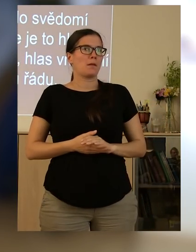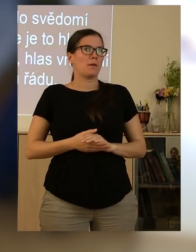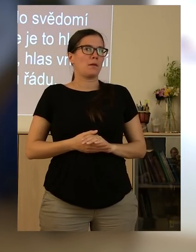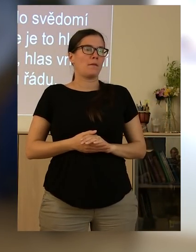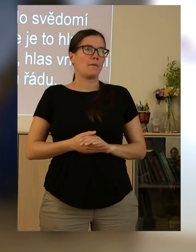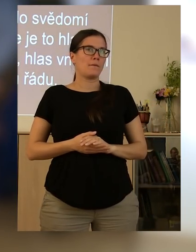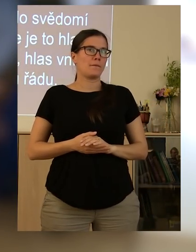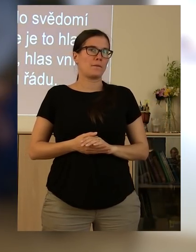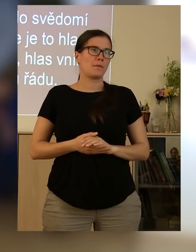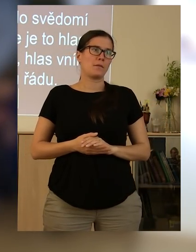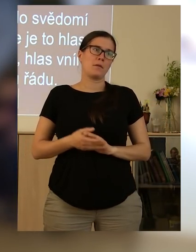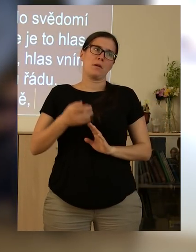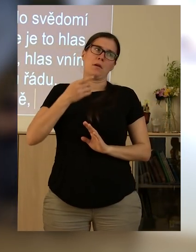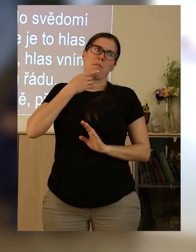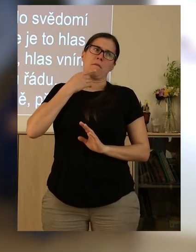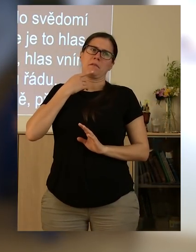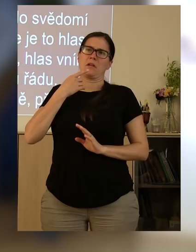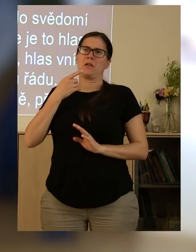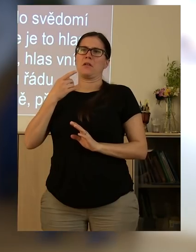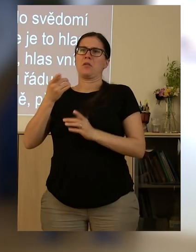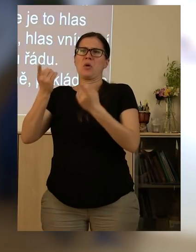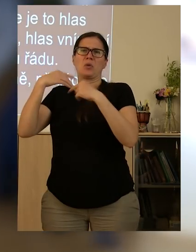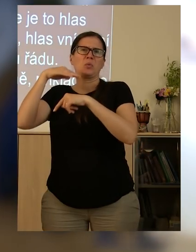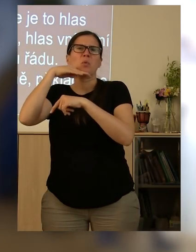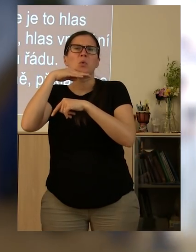Údajně přikládá se to nějakému panu, který se jmenoval Zacapa,